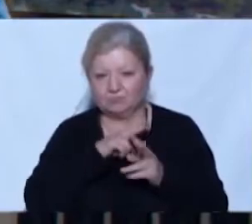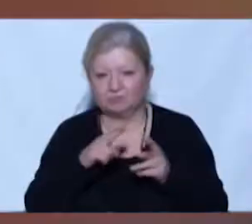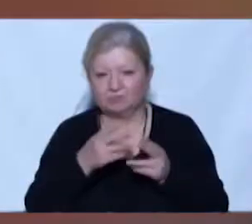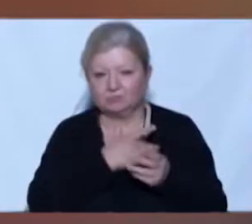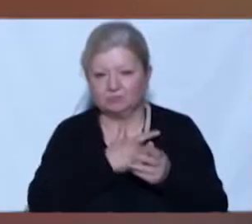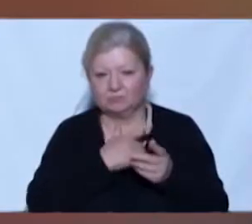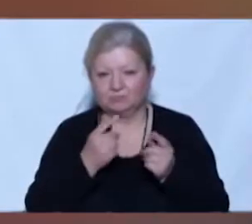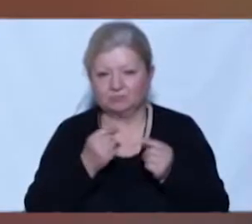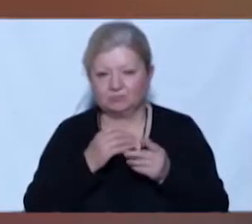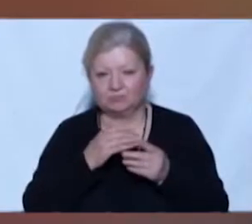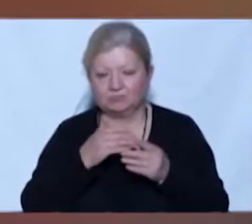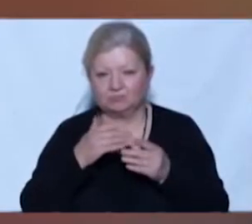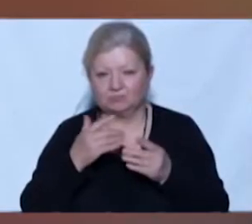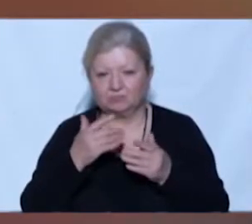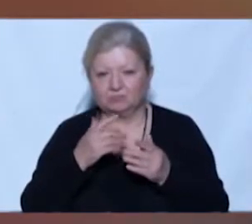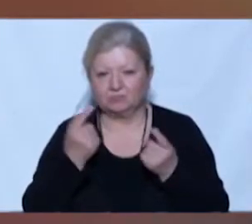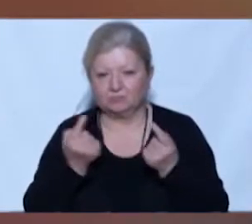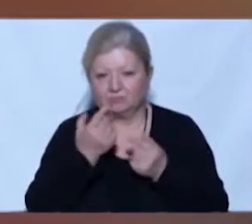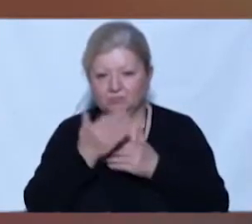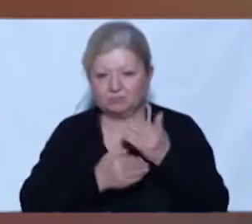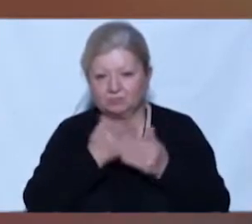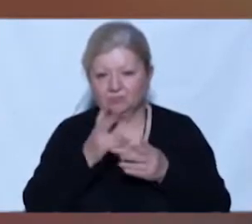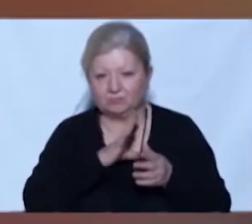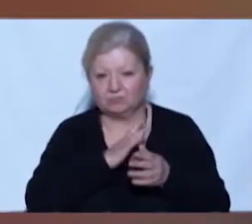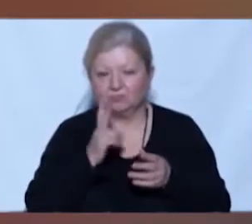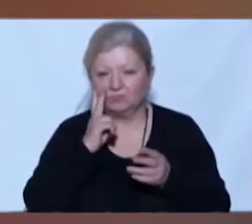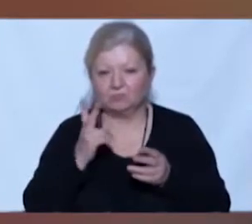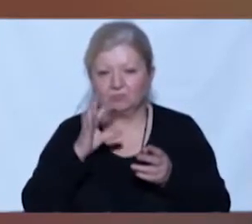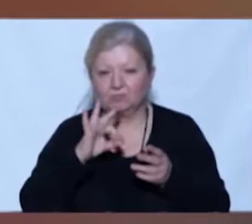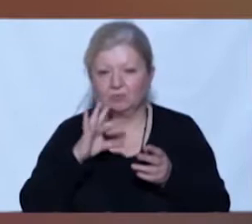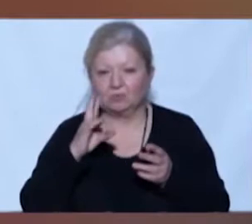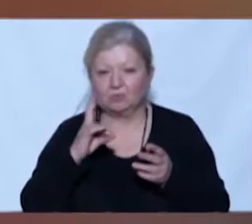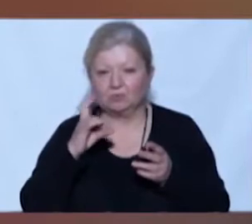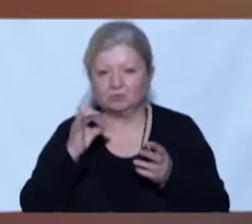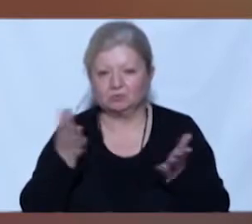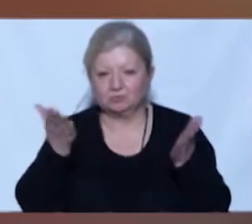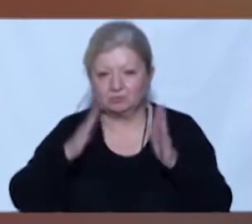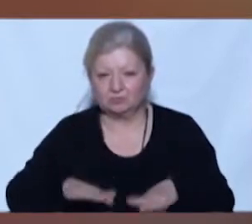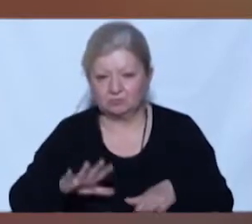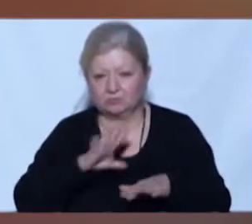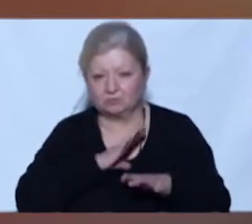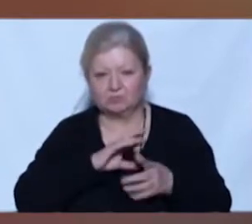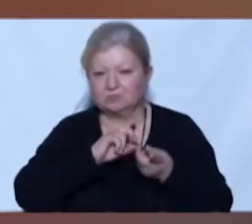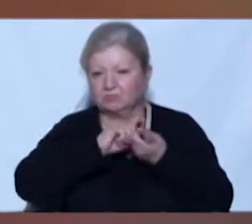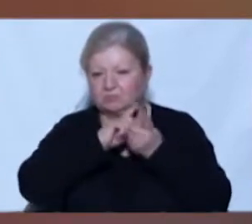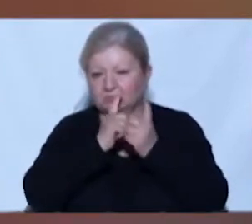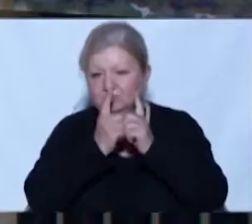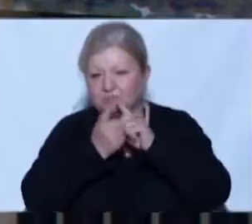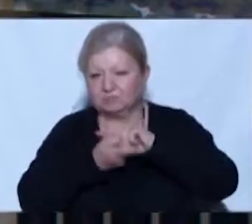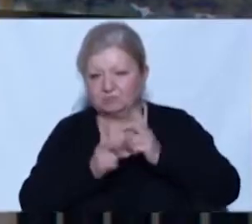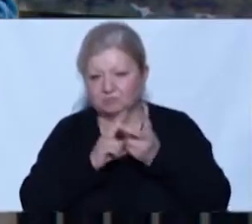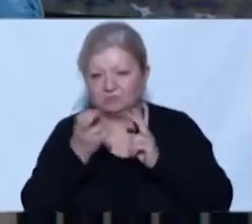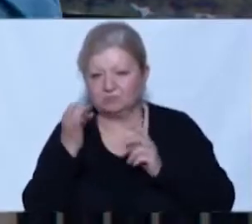მნიშვნელოვანმა გარდამტეხმა მოვლენამ, როგორიც იყო კონსტანტინოპოლის დაცემა, აბსოლუტურად სუსხონაირად წაიყვანა